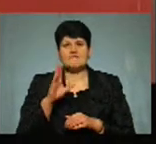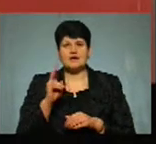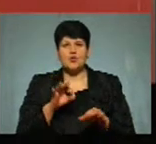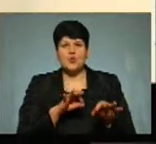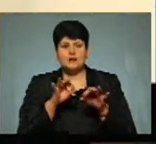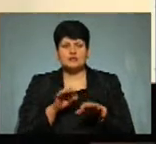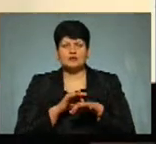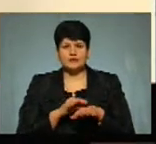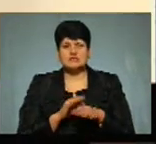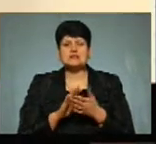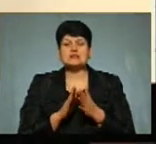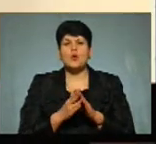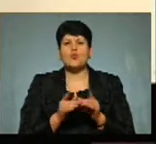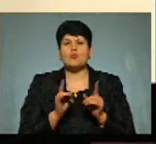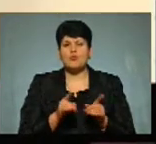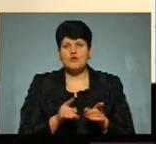умови, якщо